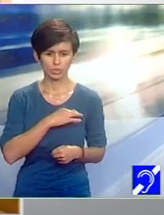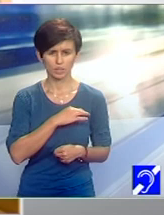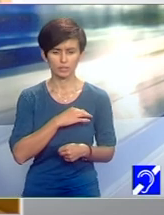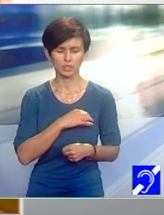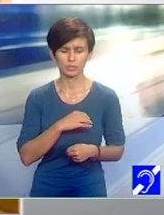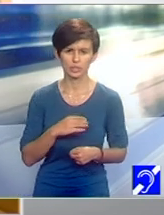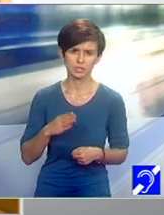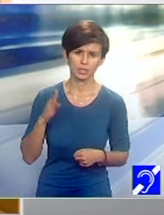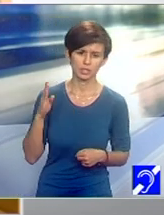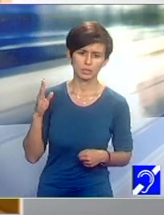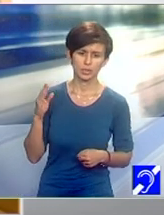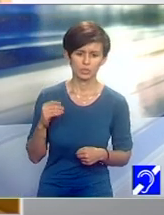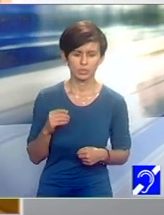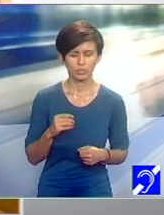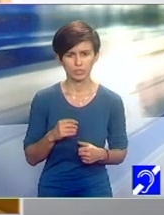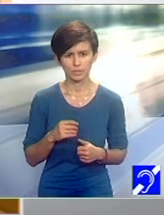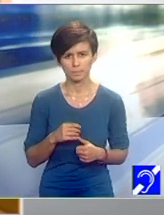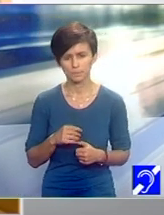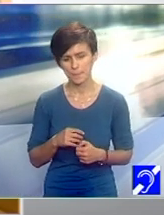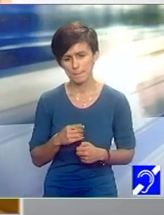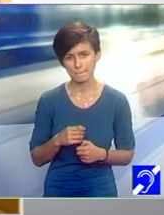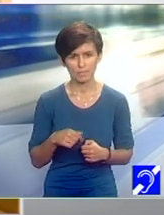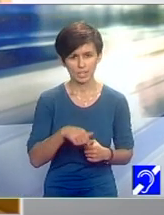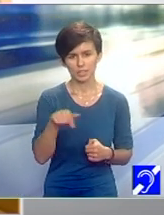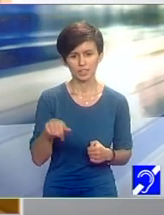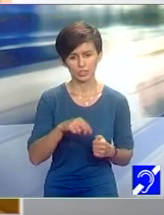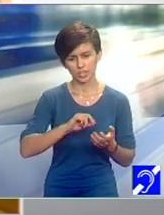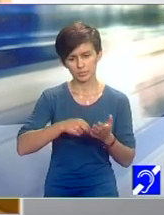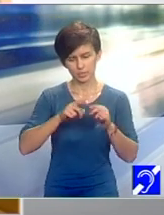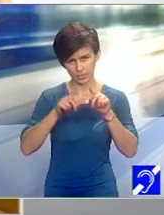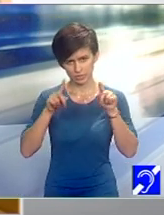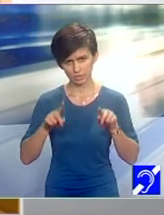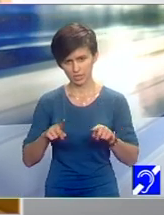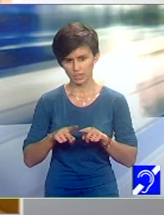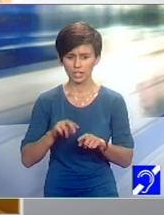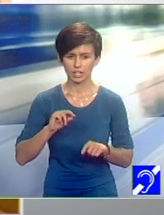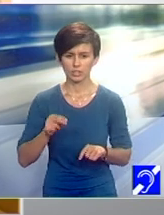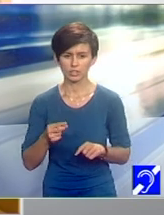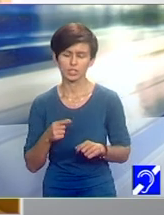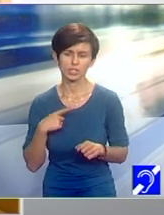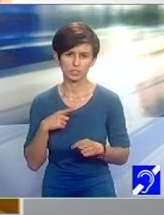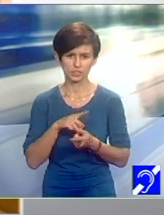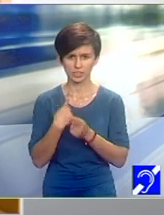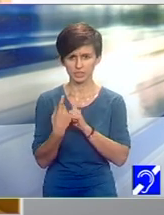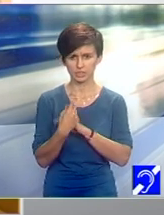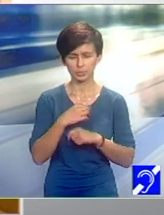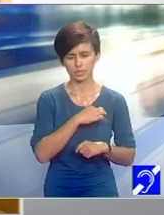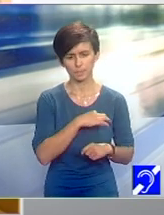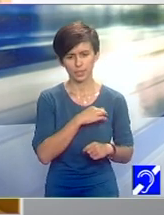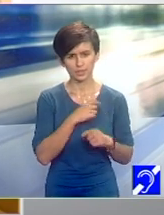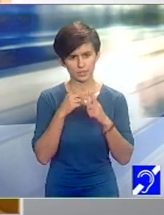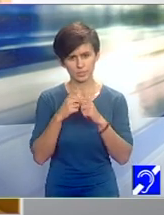Ben Gurion din Berșeva un acord de colaborare. Se vor fi schimbul de studenți, schimbul de cadre